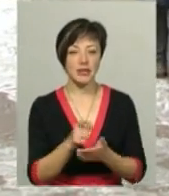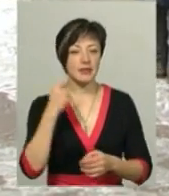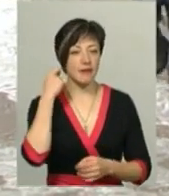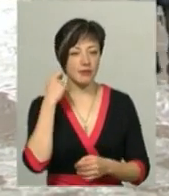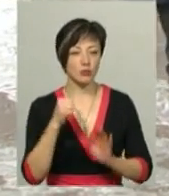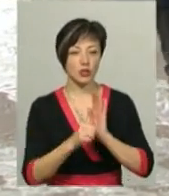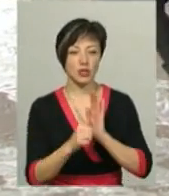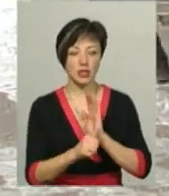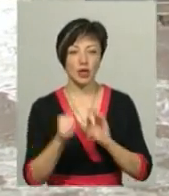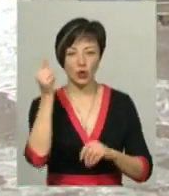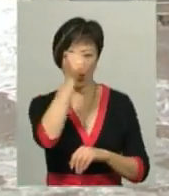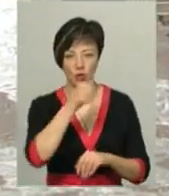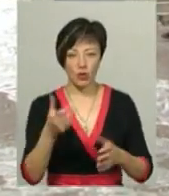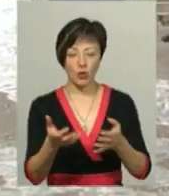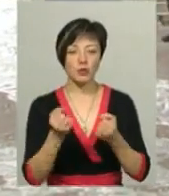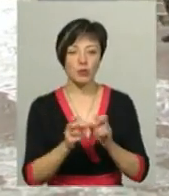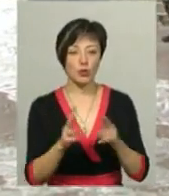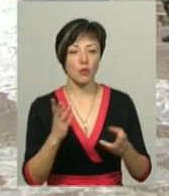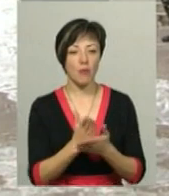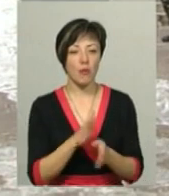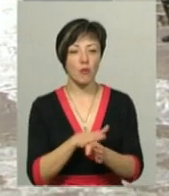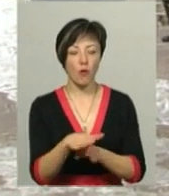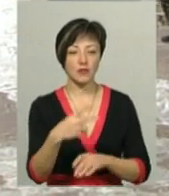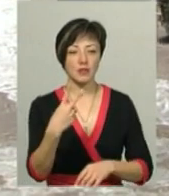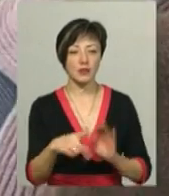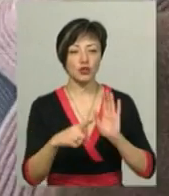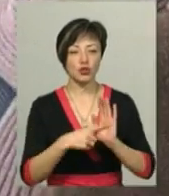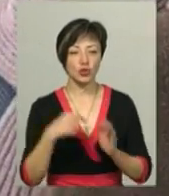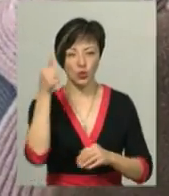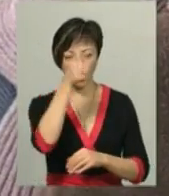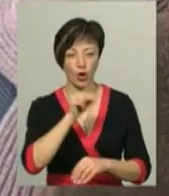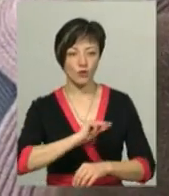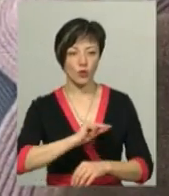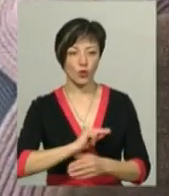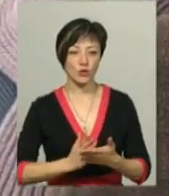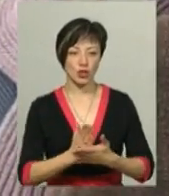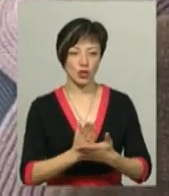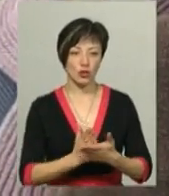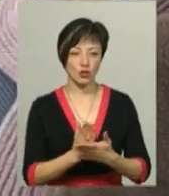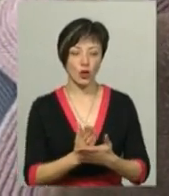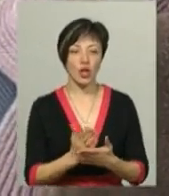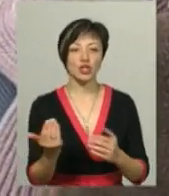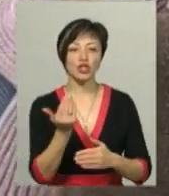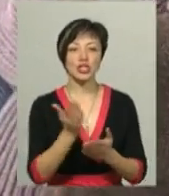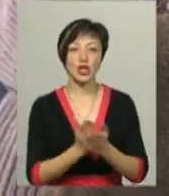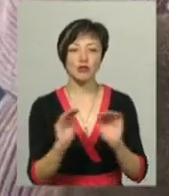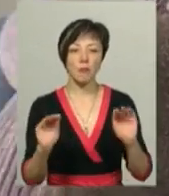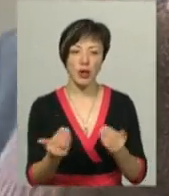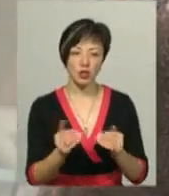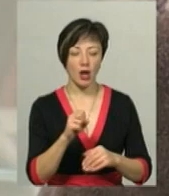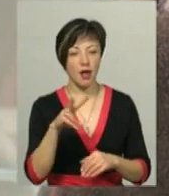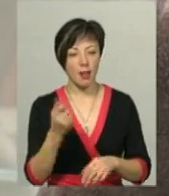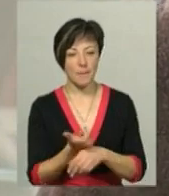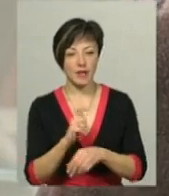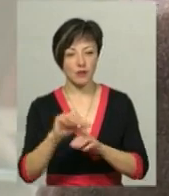у 60 років дістануть ті, хто має повних 26 років трудового стажу. Ті, чий стаж менший, але